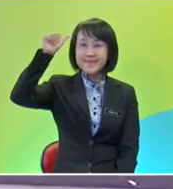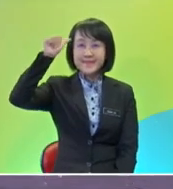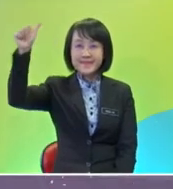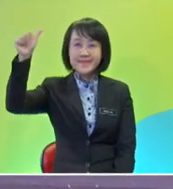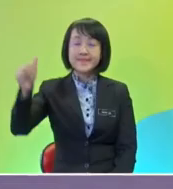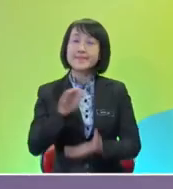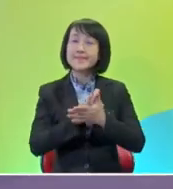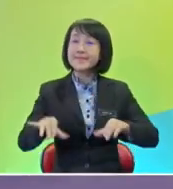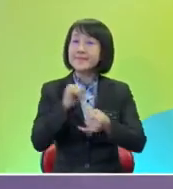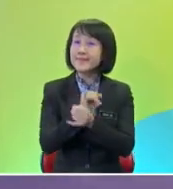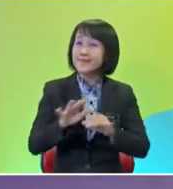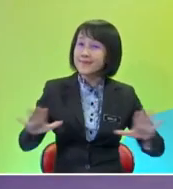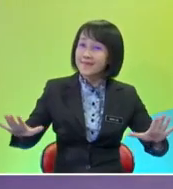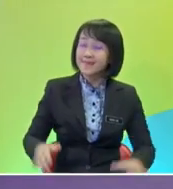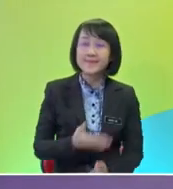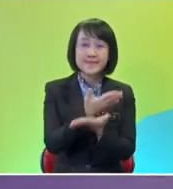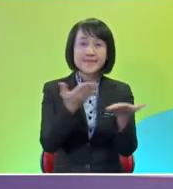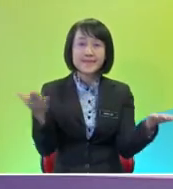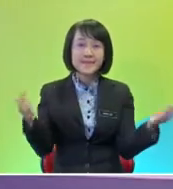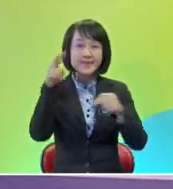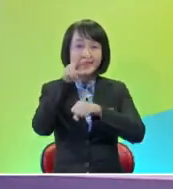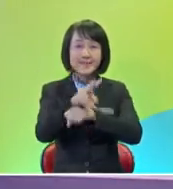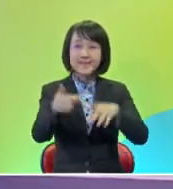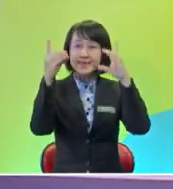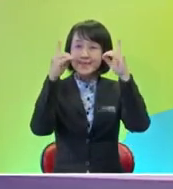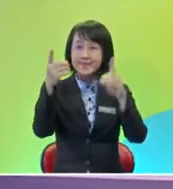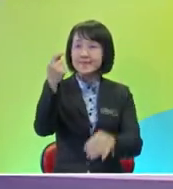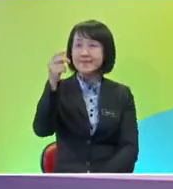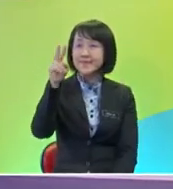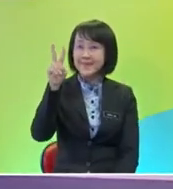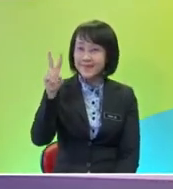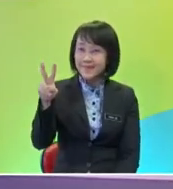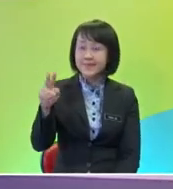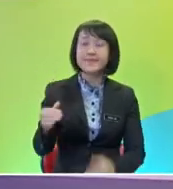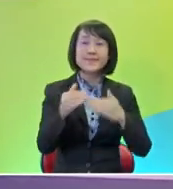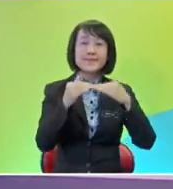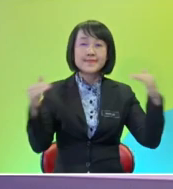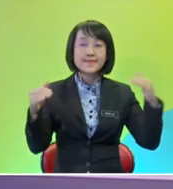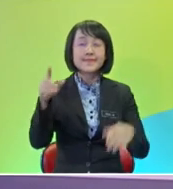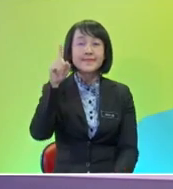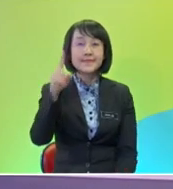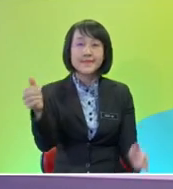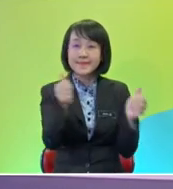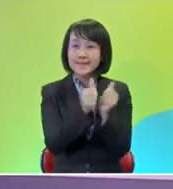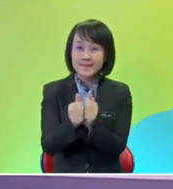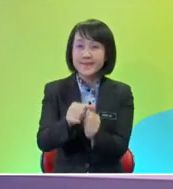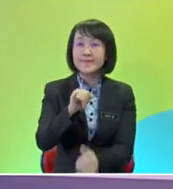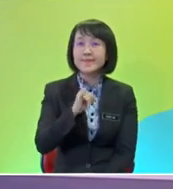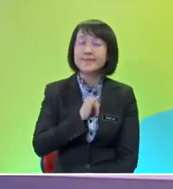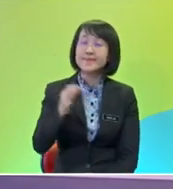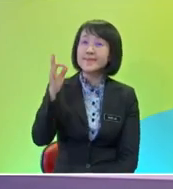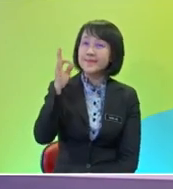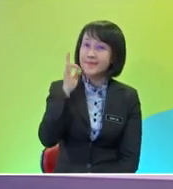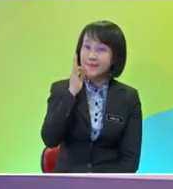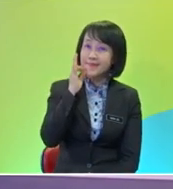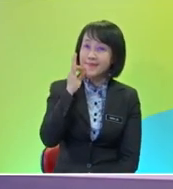Assalamualaikum dan salam sejahtera. Anda sedang menonton rancangan Didik TV bagi slot tahap 1 bersama saya Kak Syafiqah. Dan hari ini